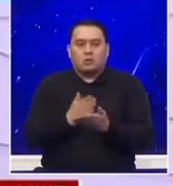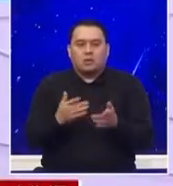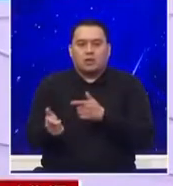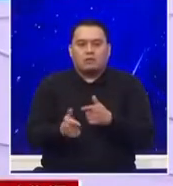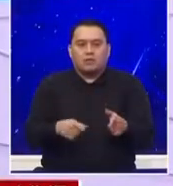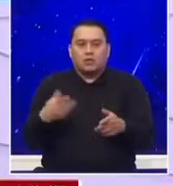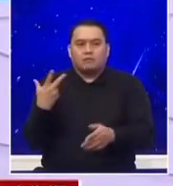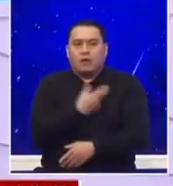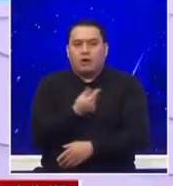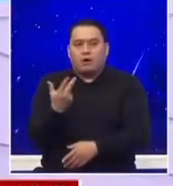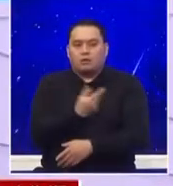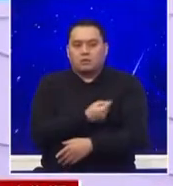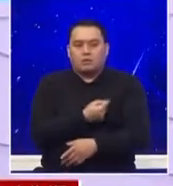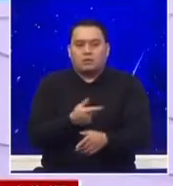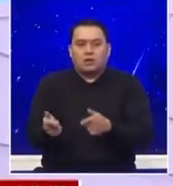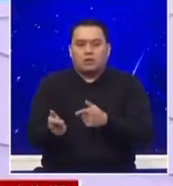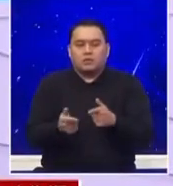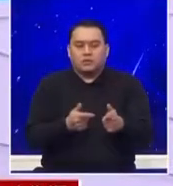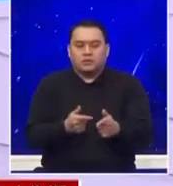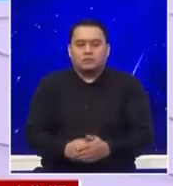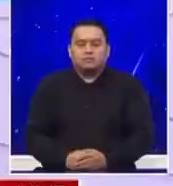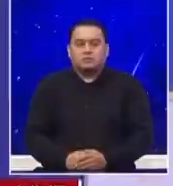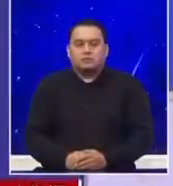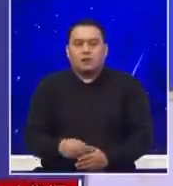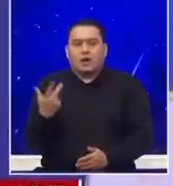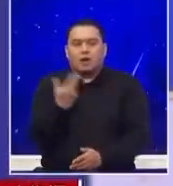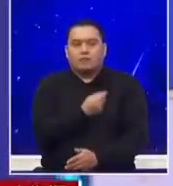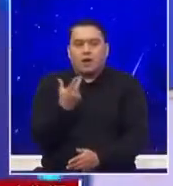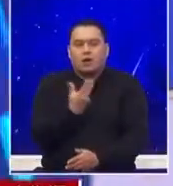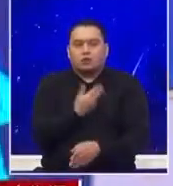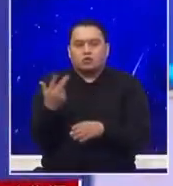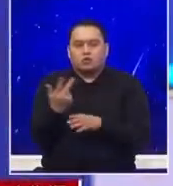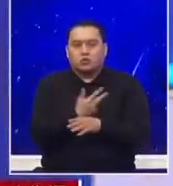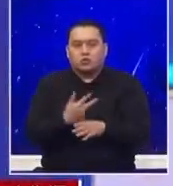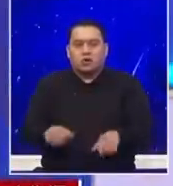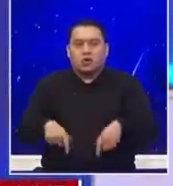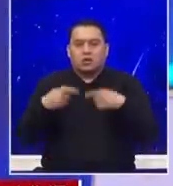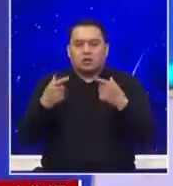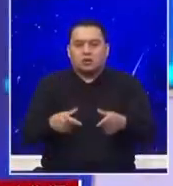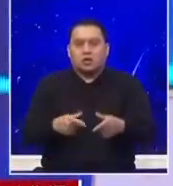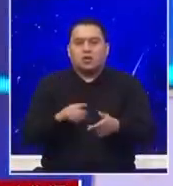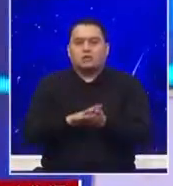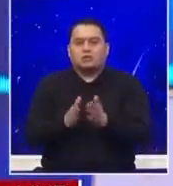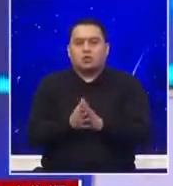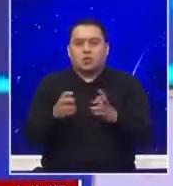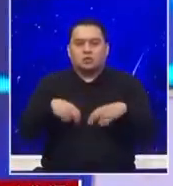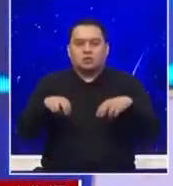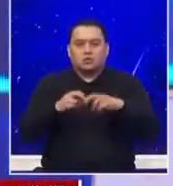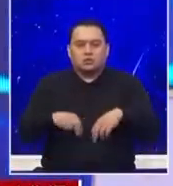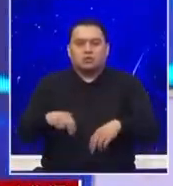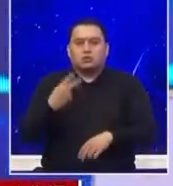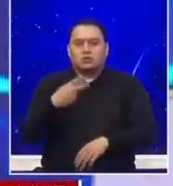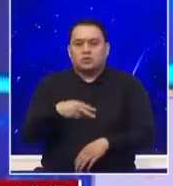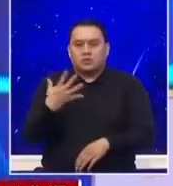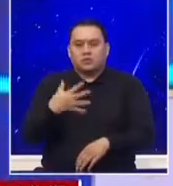к вакцинации идет очень активно. Отандық вакцина сынағының үшінші кезеңін айтар болса, клиникалық зерттеу 90-ның